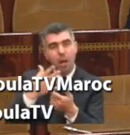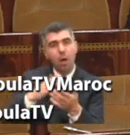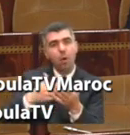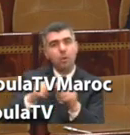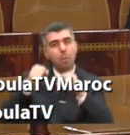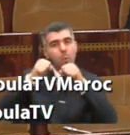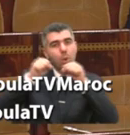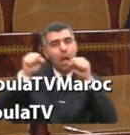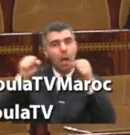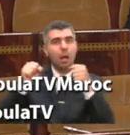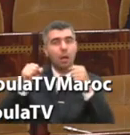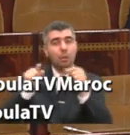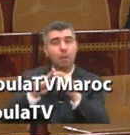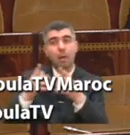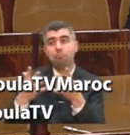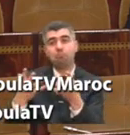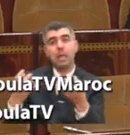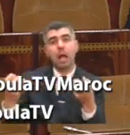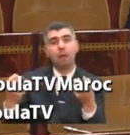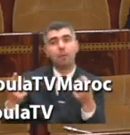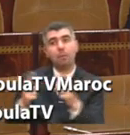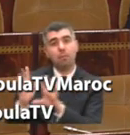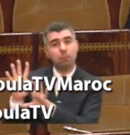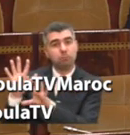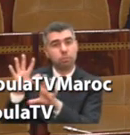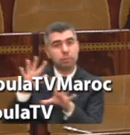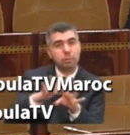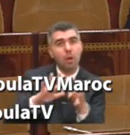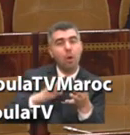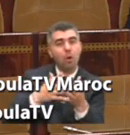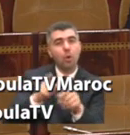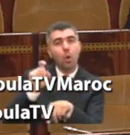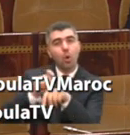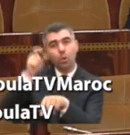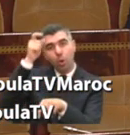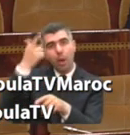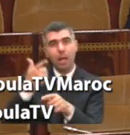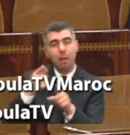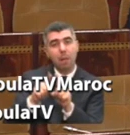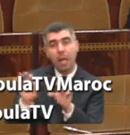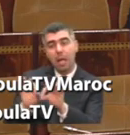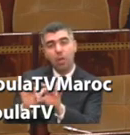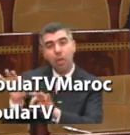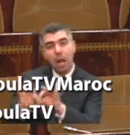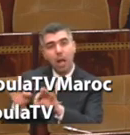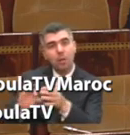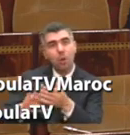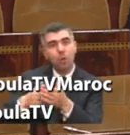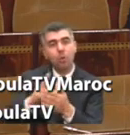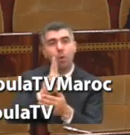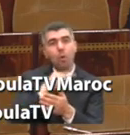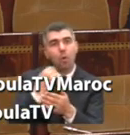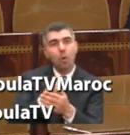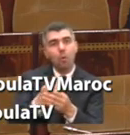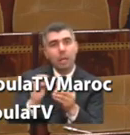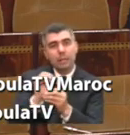يحتجون على وجود يعني واحد الإغراق كبير ديال السوق المغربية بالسلع التركية. حتى فاش تاخذوا الإجراءات اللي خذتها الحكومة بأنه تزيد